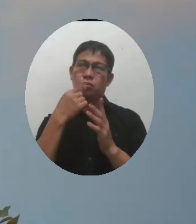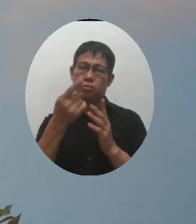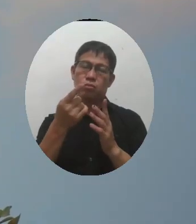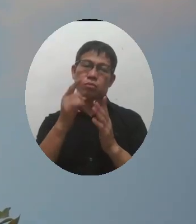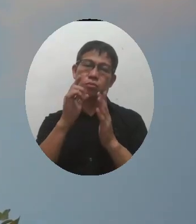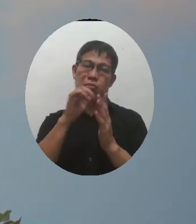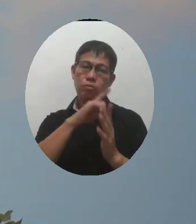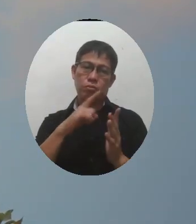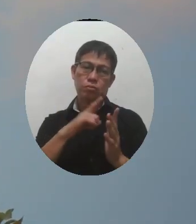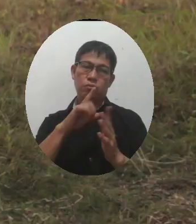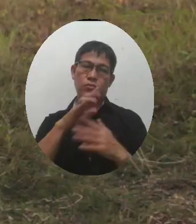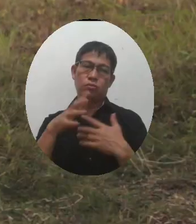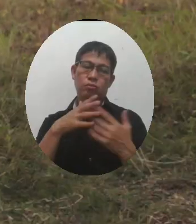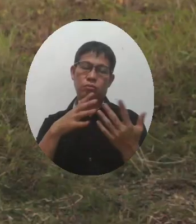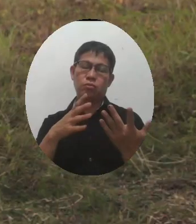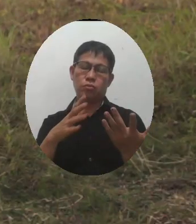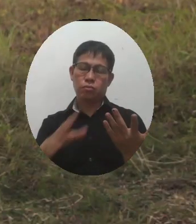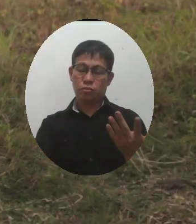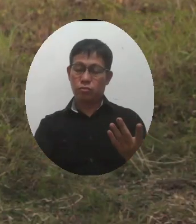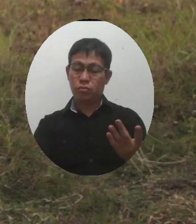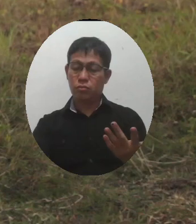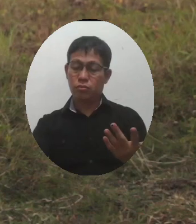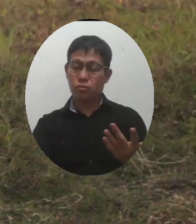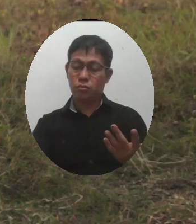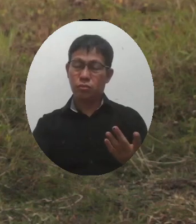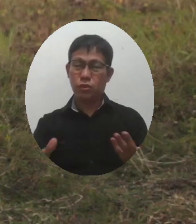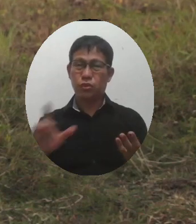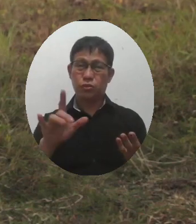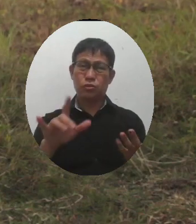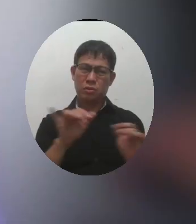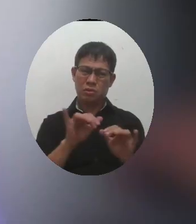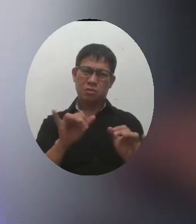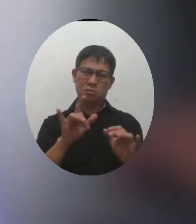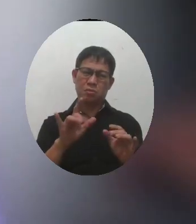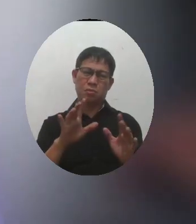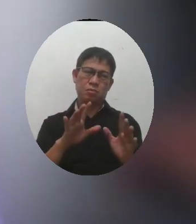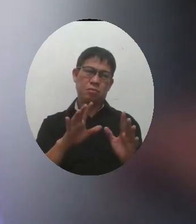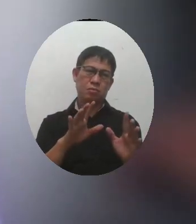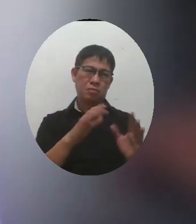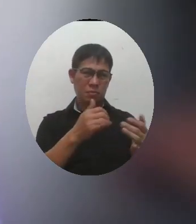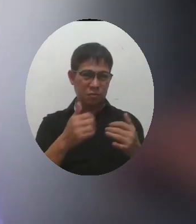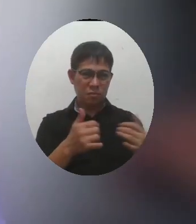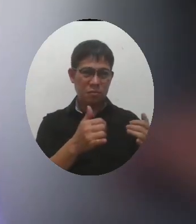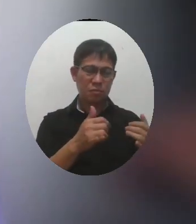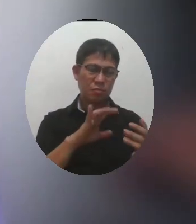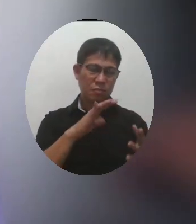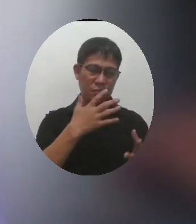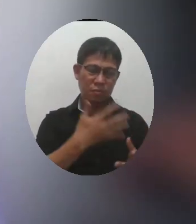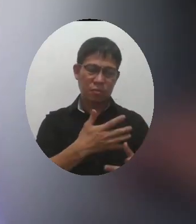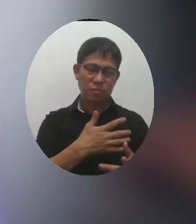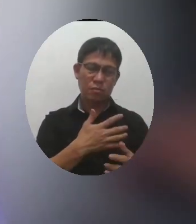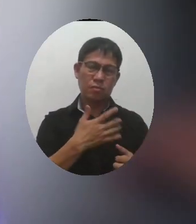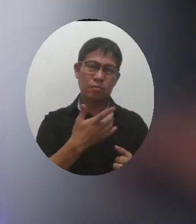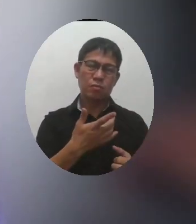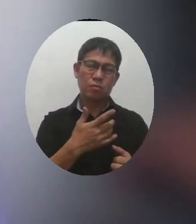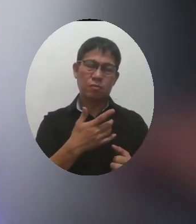mag-pray ka lang kay Lord, sabihin mo yung gusto mong sabihin. Nililibang na rin niya ang kanyang anak kahit sa mga simpleng bagay